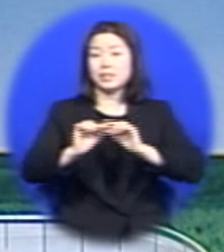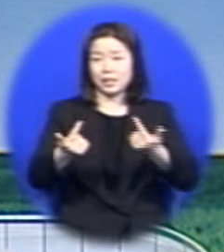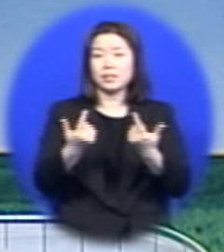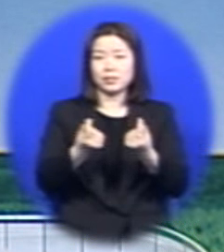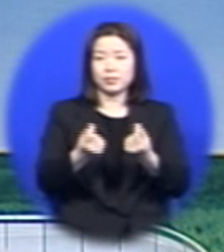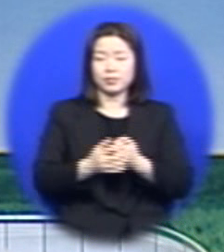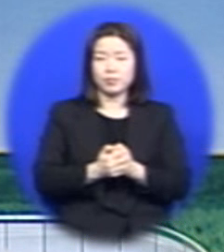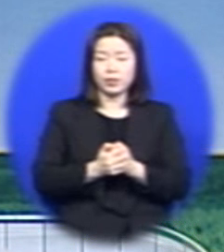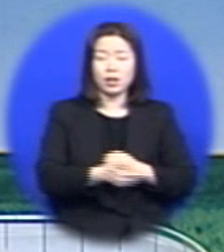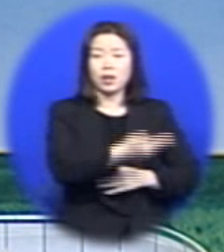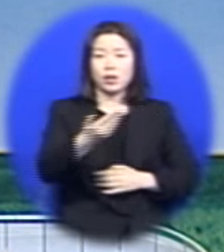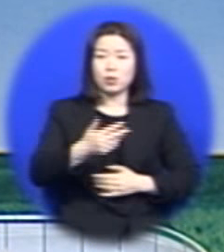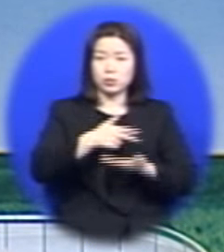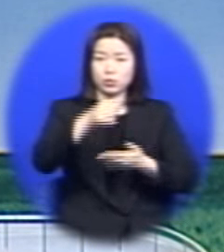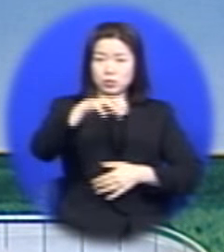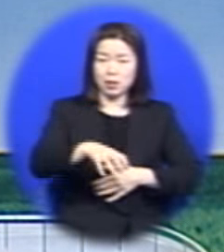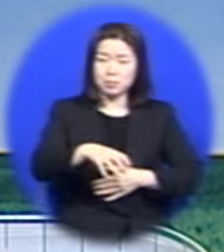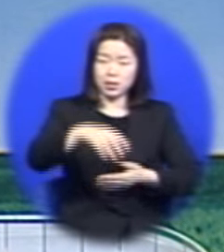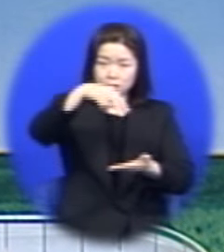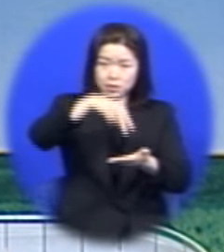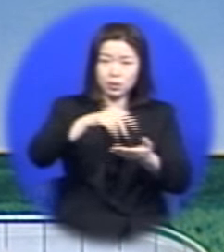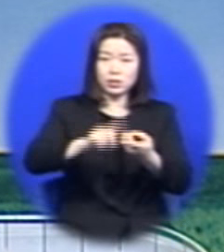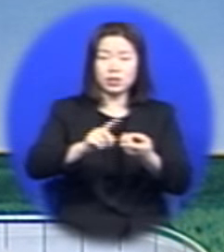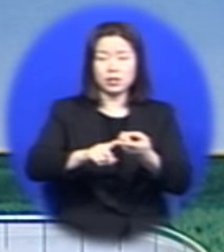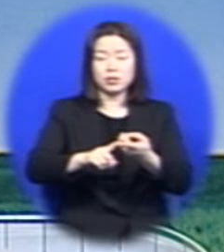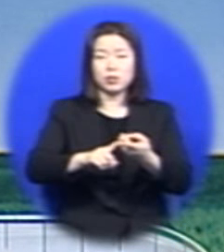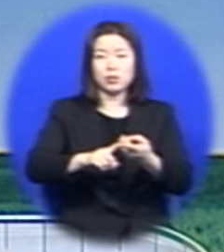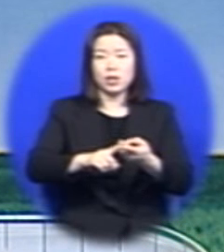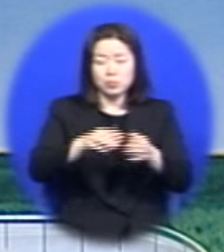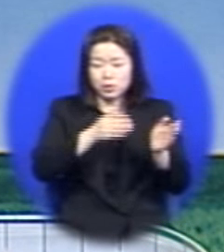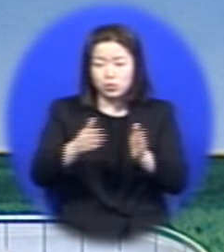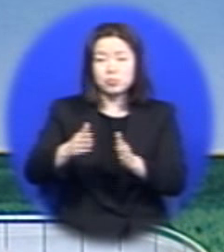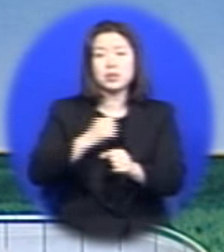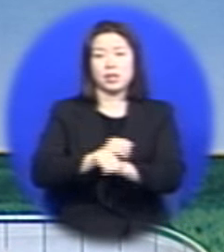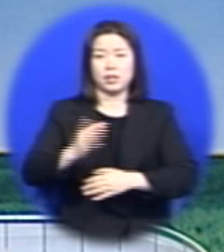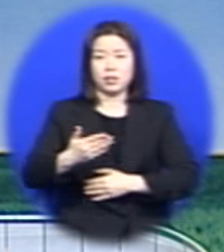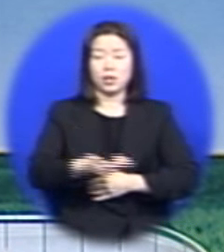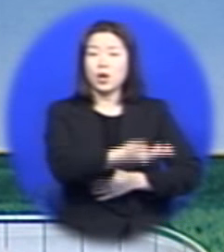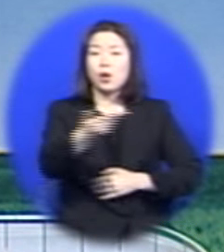여러분, 주님 앞에 설 때를 준비하셔야 돼요. 여러분은 주님 앞에 어떻게 서실 겁니까?